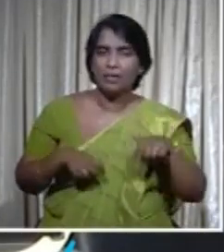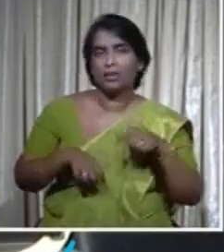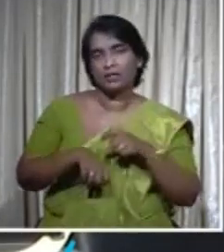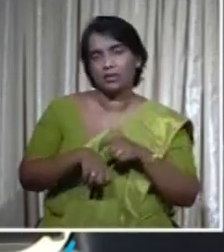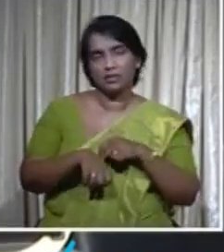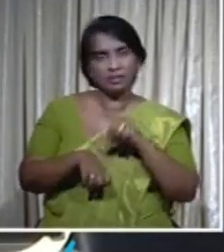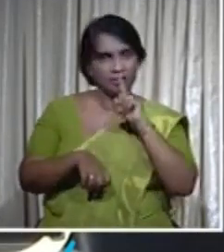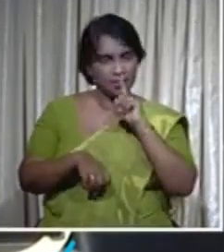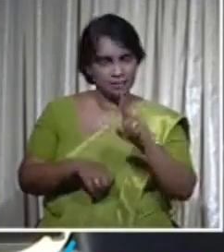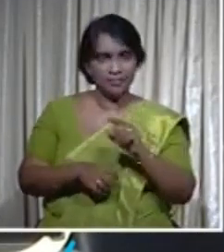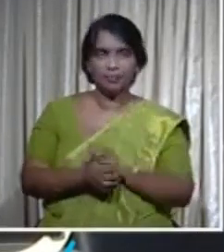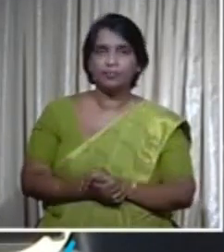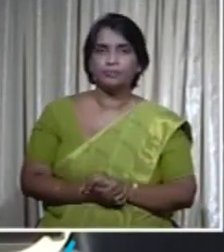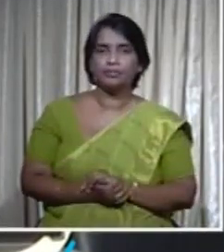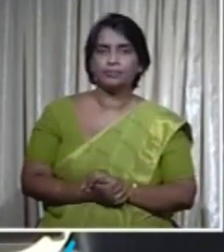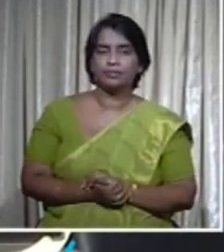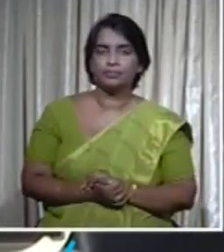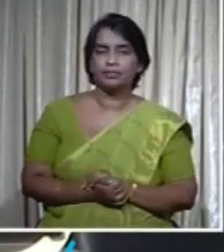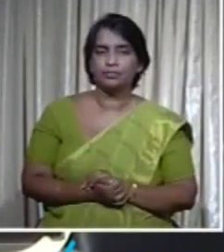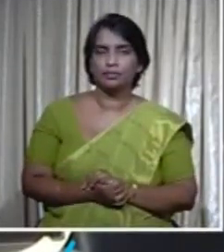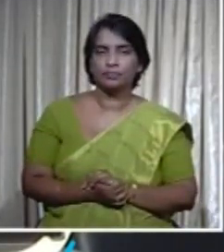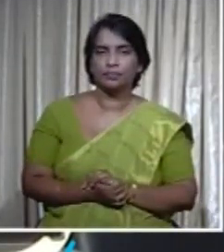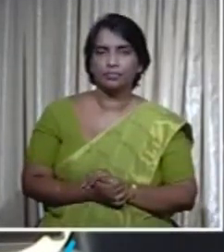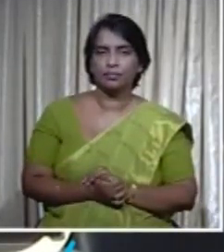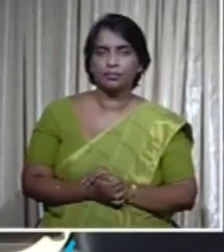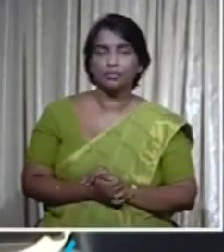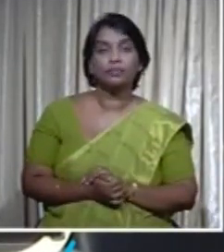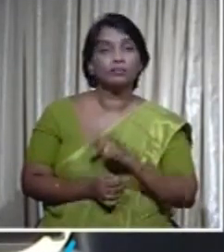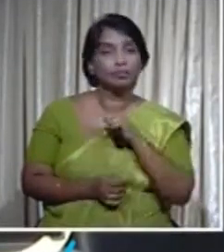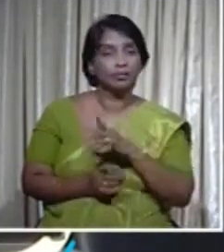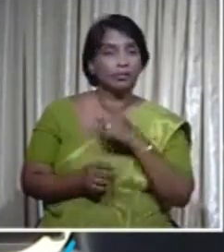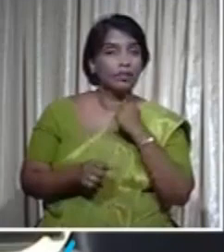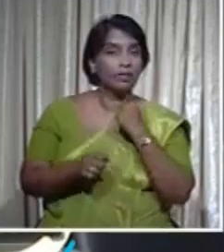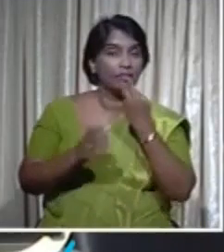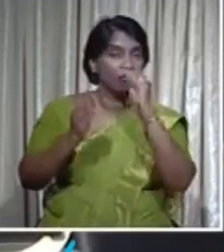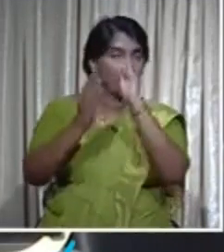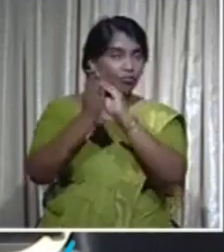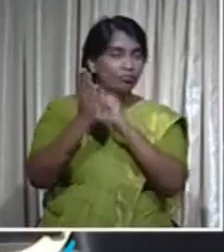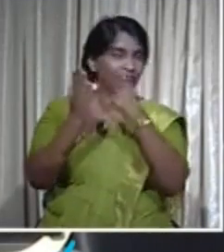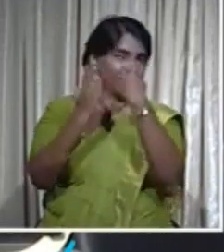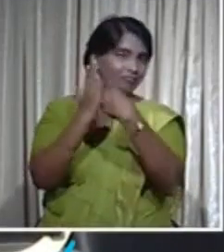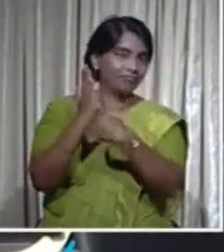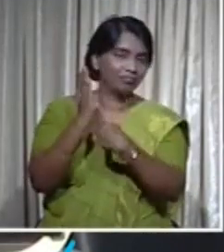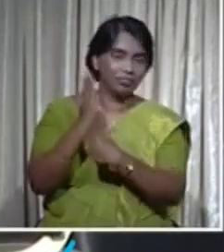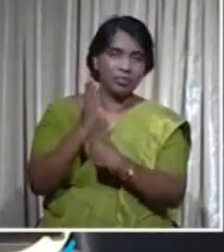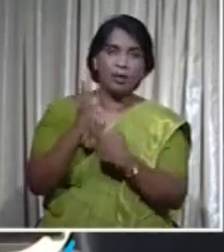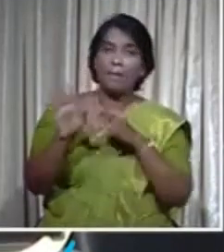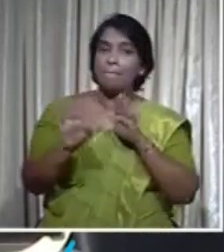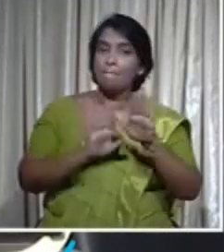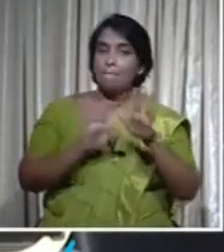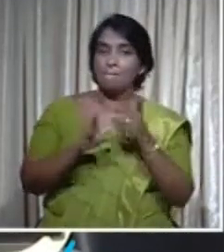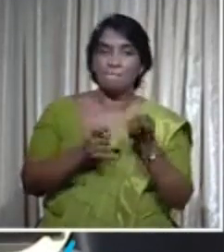இந்த விலைப்பட்டியல் அரசாங்கம் கட்டுப்பாட்டு விலையை தளர்த்தி இருக்கிறது.